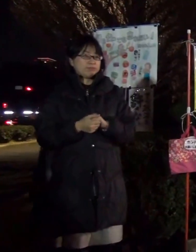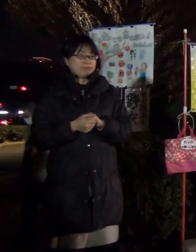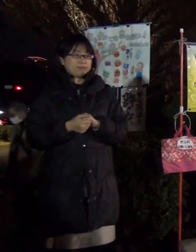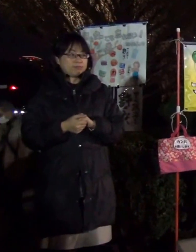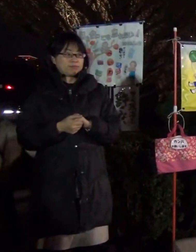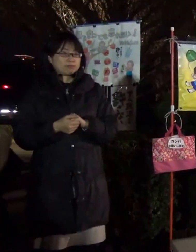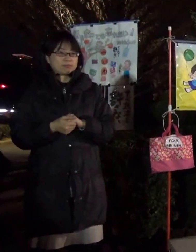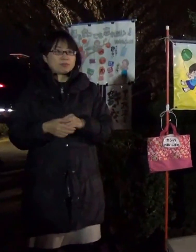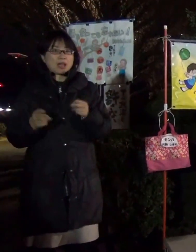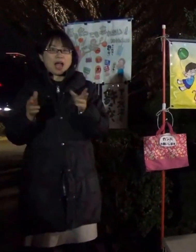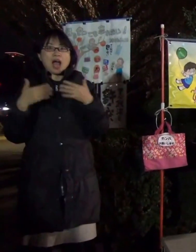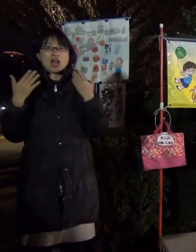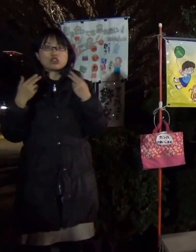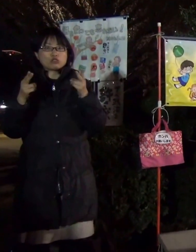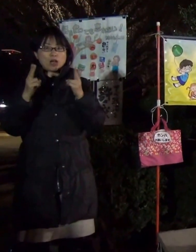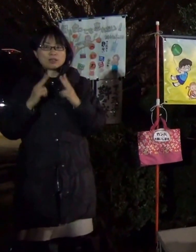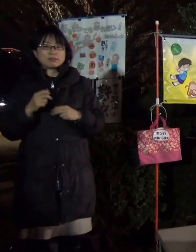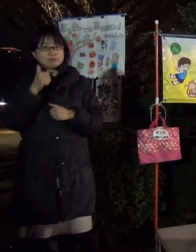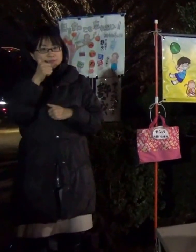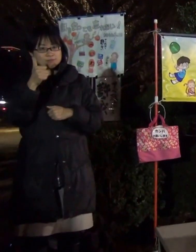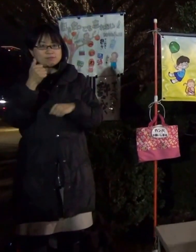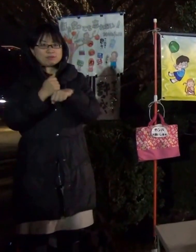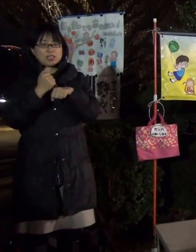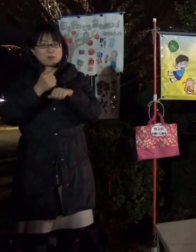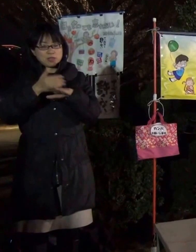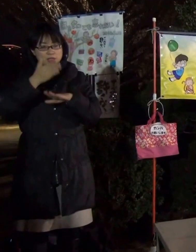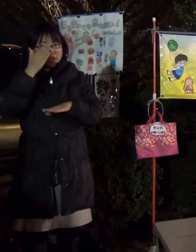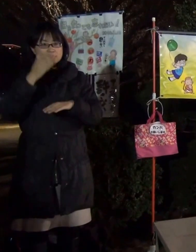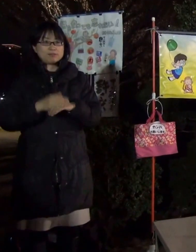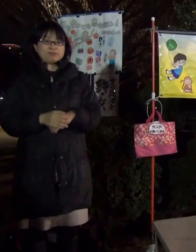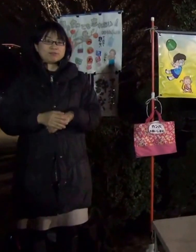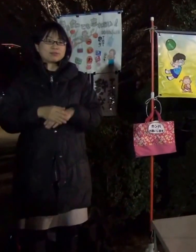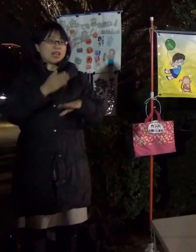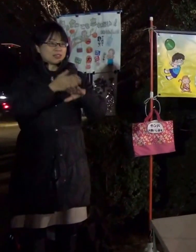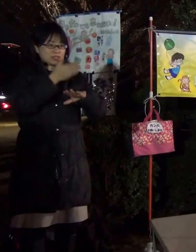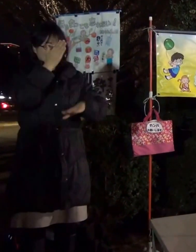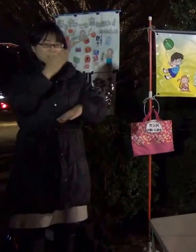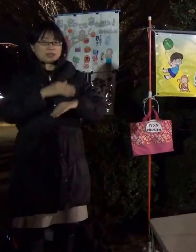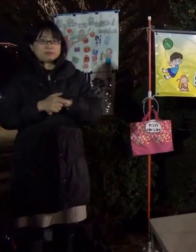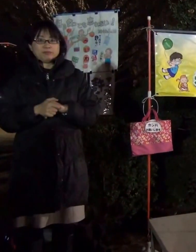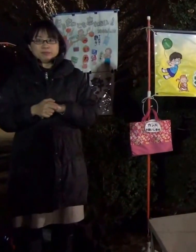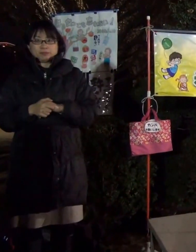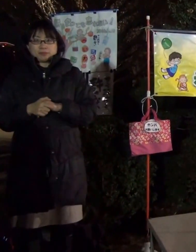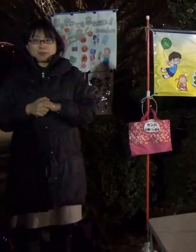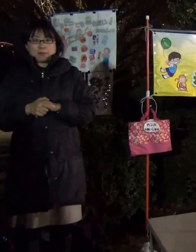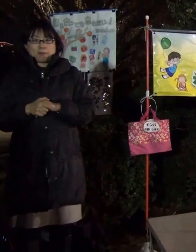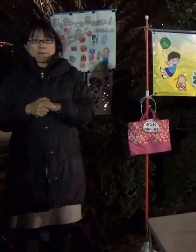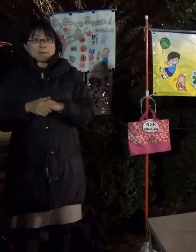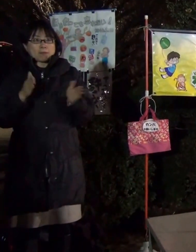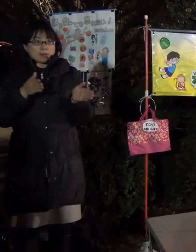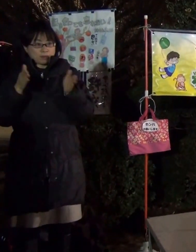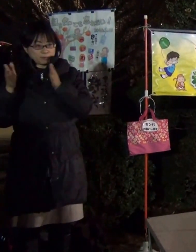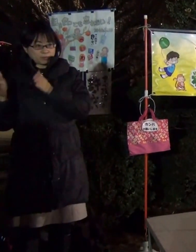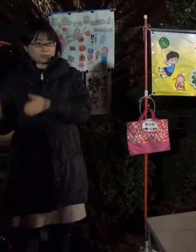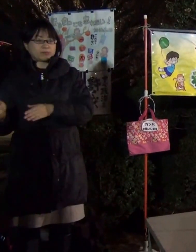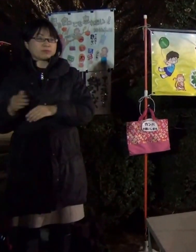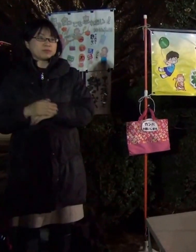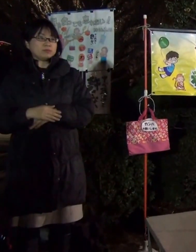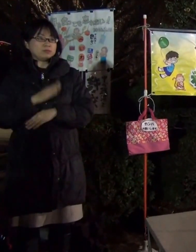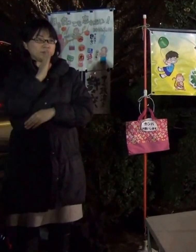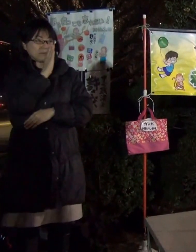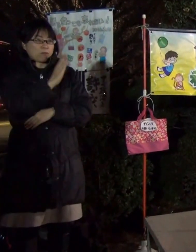春八でした。お疲れ様です。 はい、ありがとうございました。では、はい、お願いいたします。お待たせしました